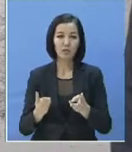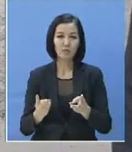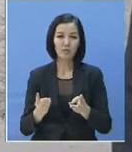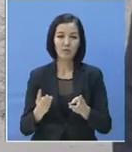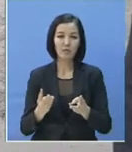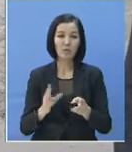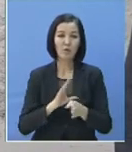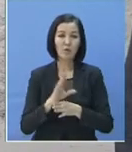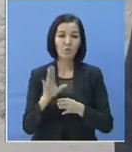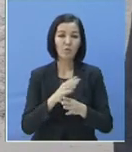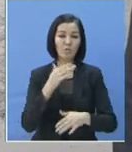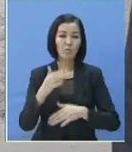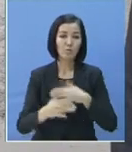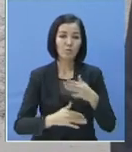Содан